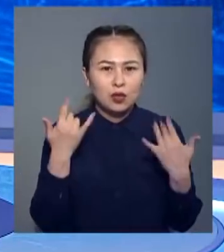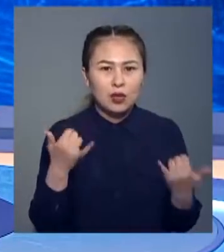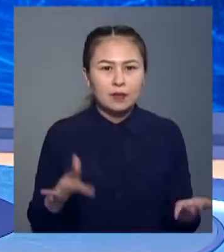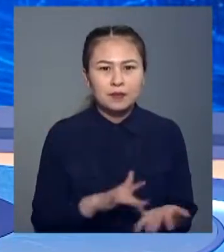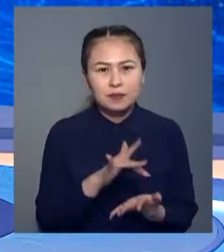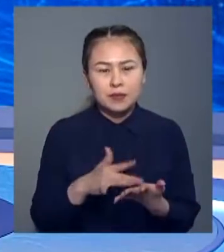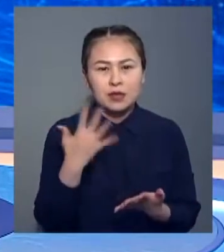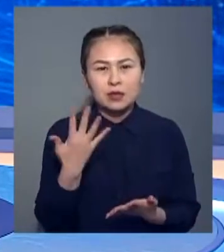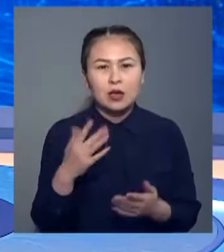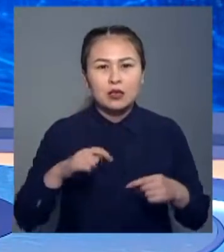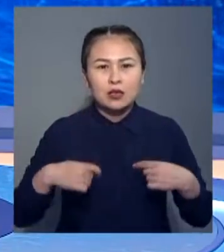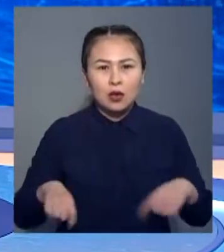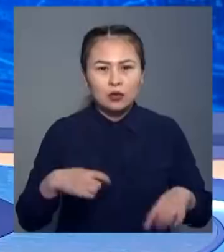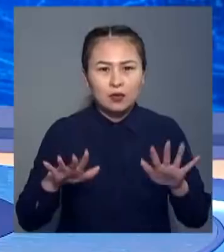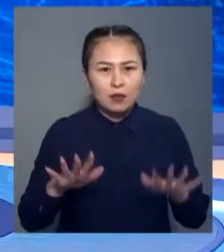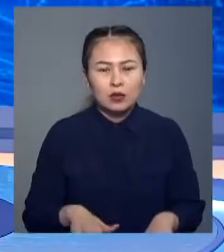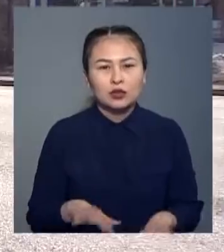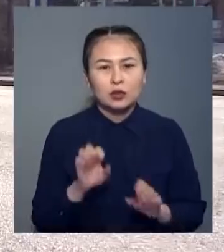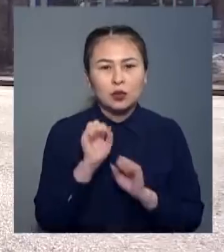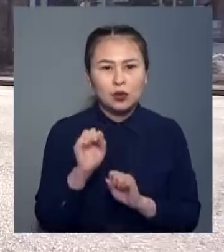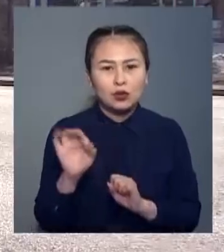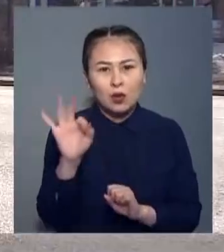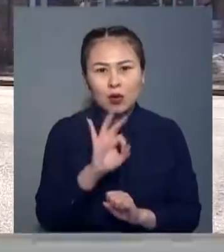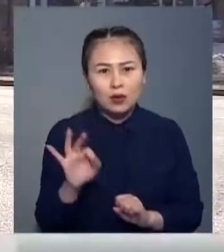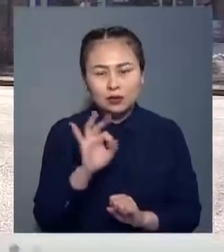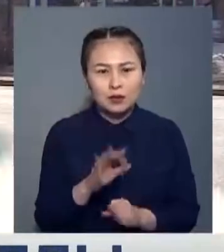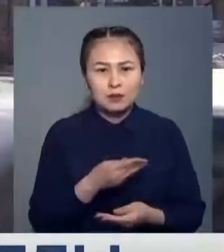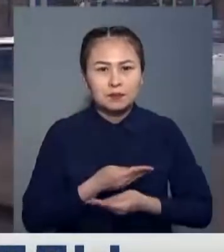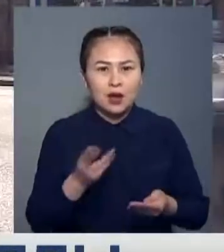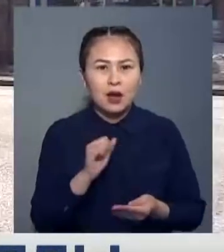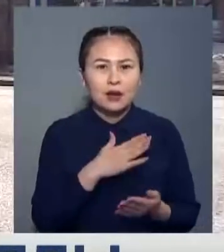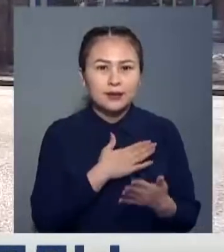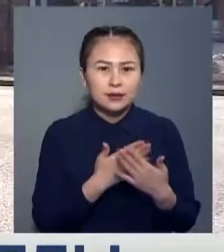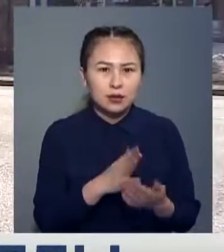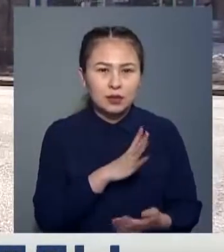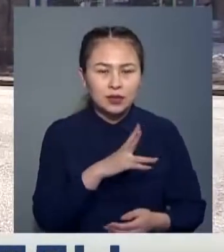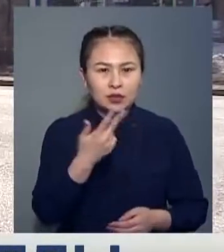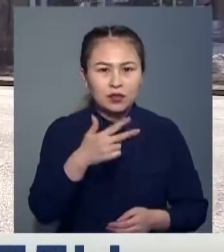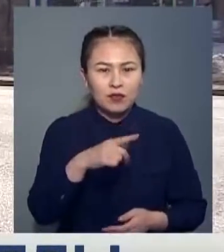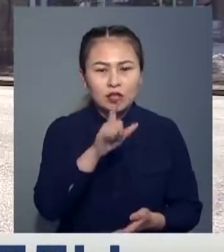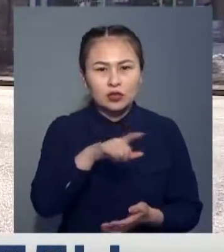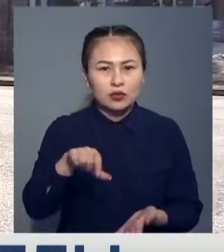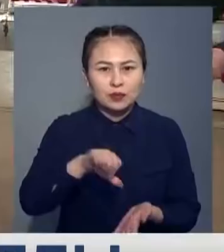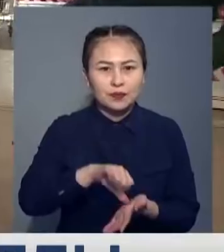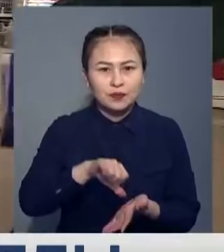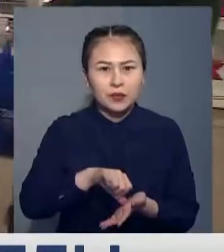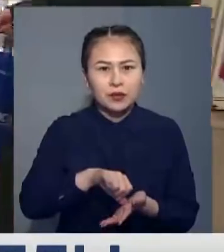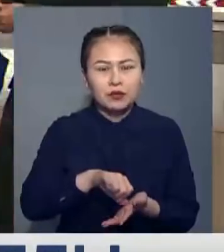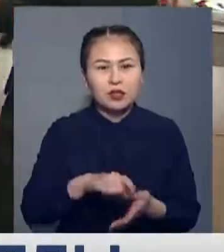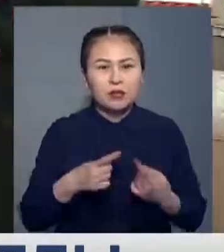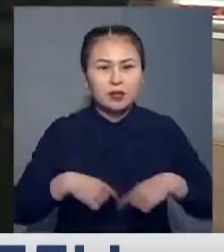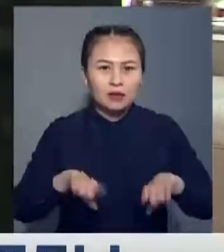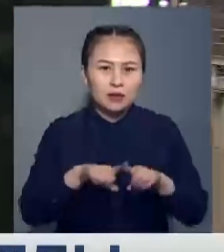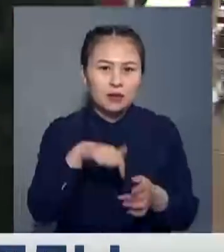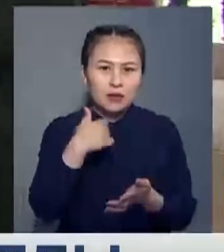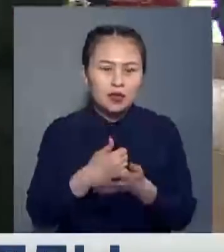Бүгін қаладағы 5 сауда орнында қорғаныш құралын тарату акциясы өтті. Оған 30 шақты ерікті жұмылдырылды. Игілікті